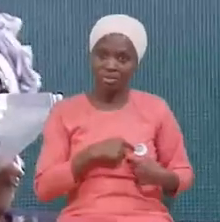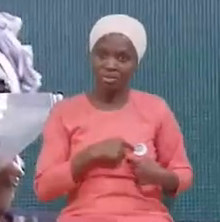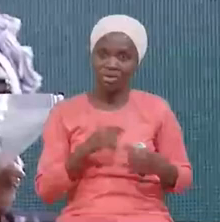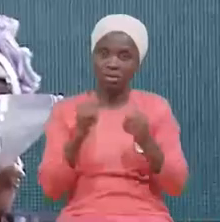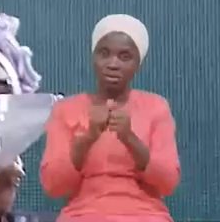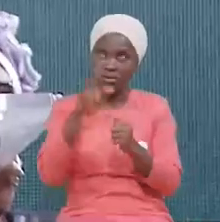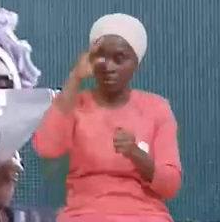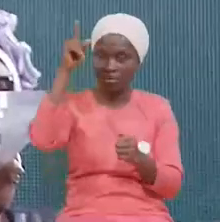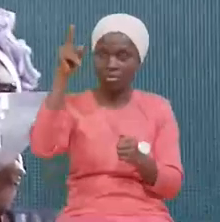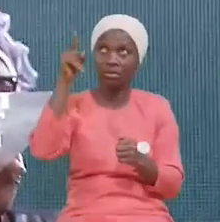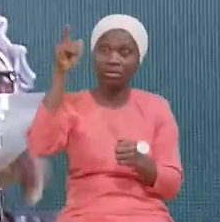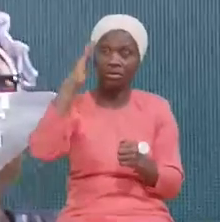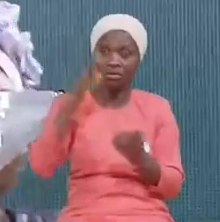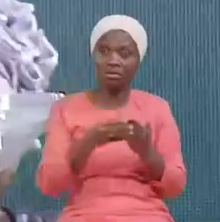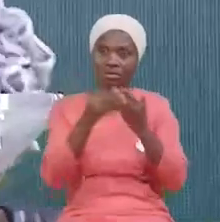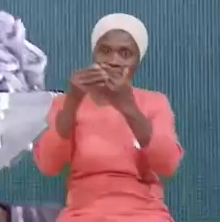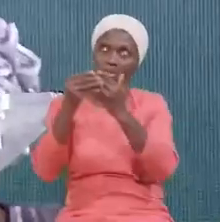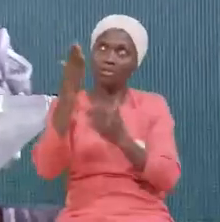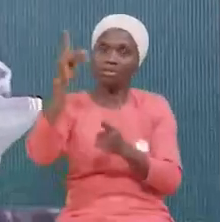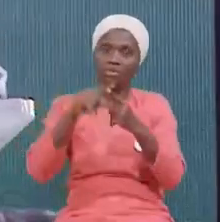Il te conduira au sommet.